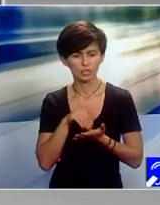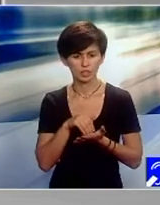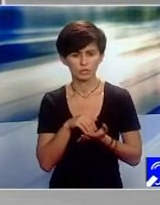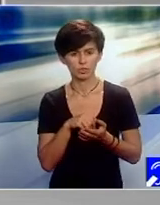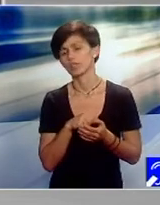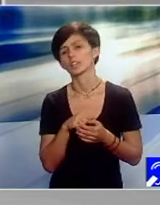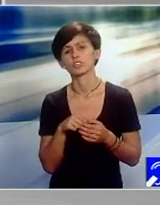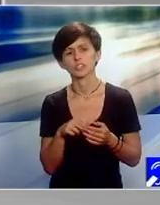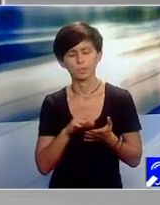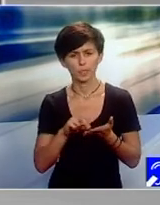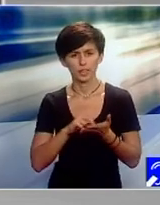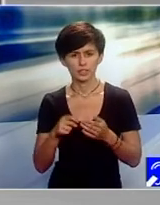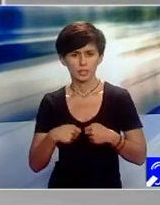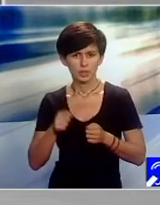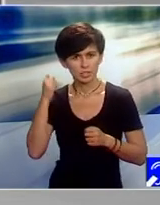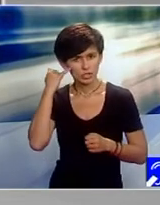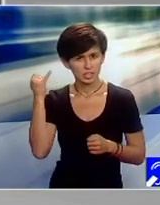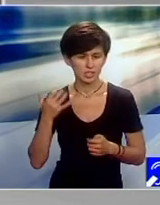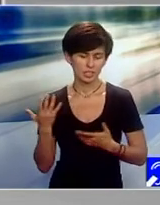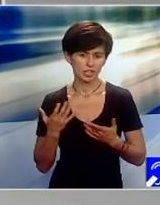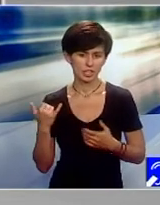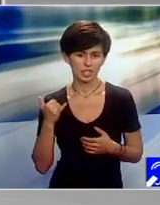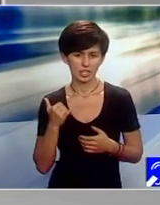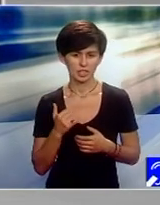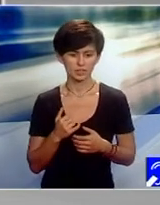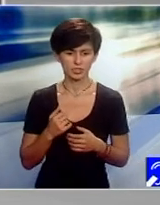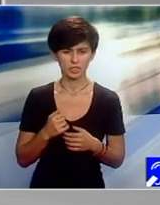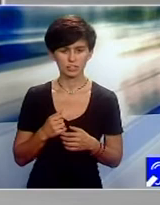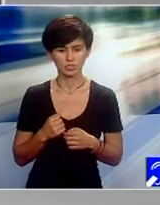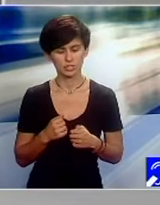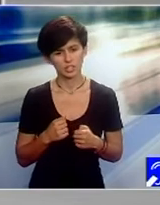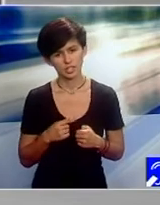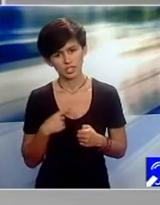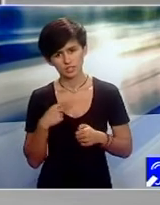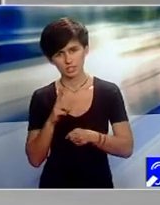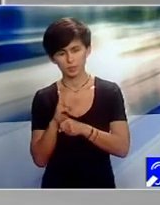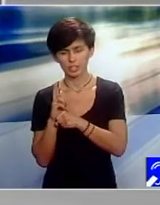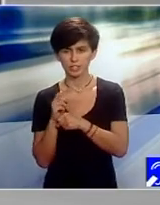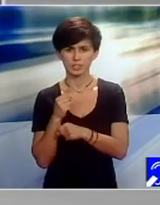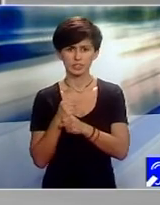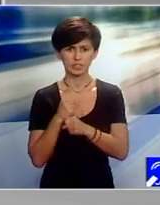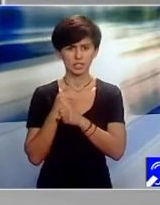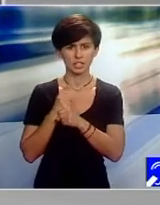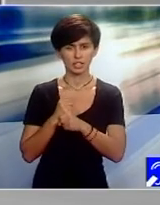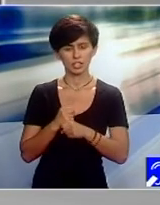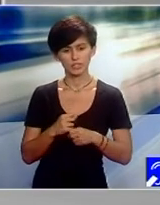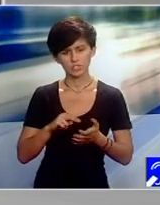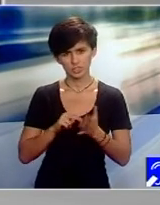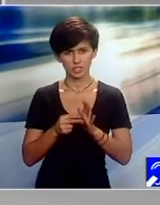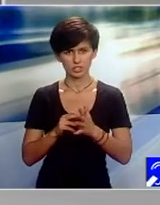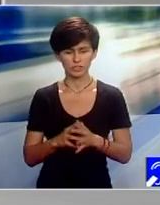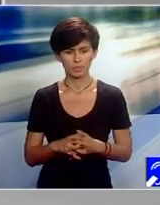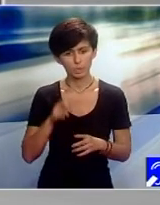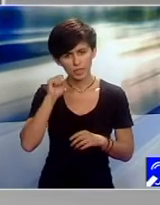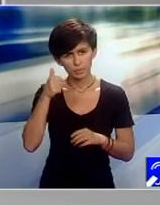notăm toate ideile care vin și ne îngrijim să le ducem mai departe. Chiar mâine, de la